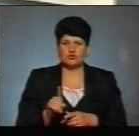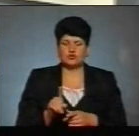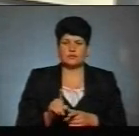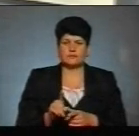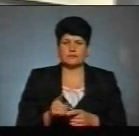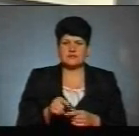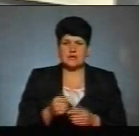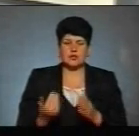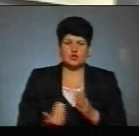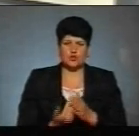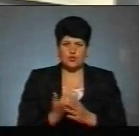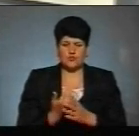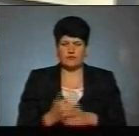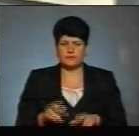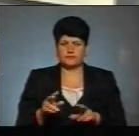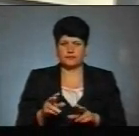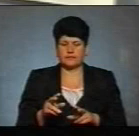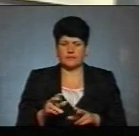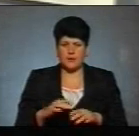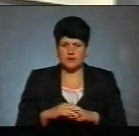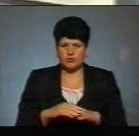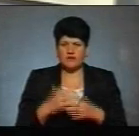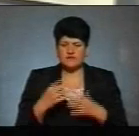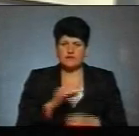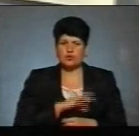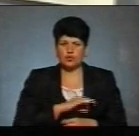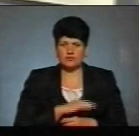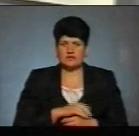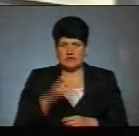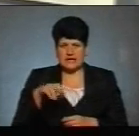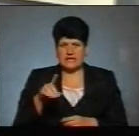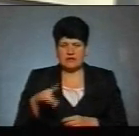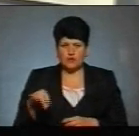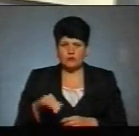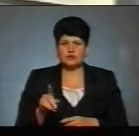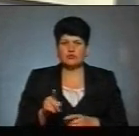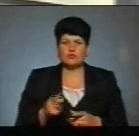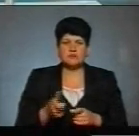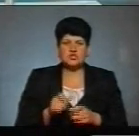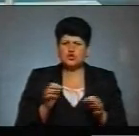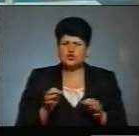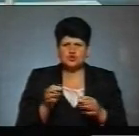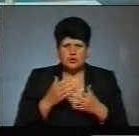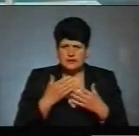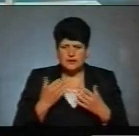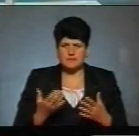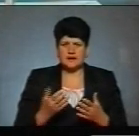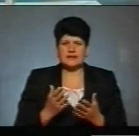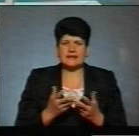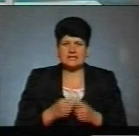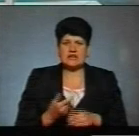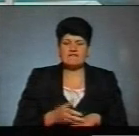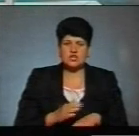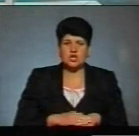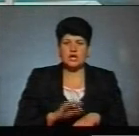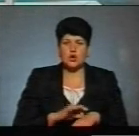та методика, вона вже використовувалася в країнах Європи. Це при умові, що взагалі вже більше нічого немає. Наприклад, є кількість важких хворих,